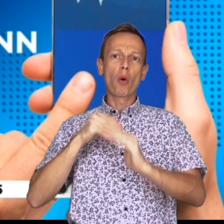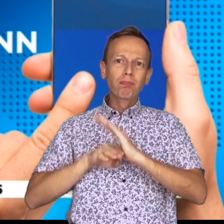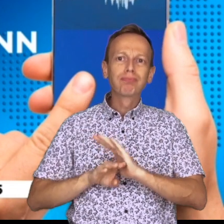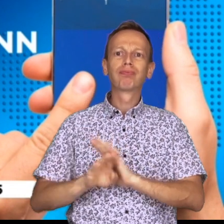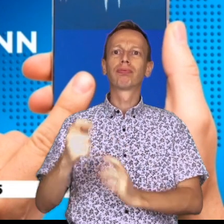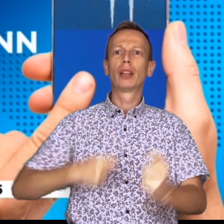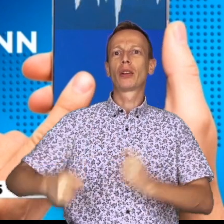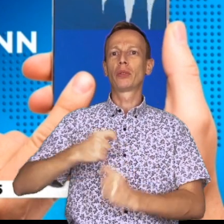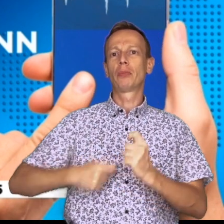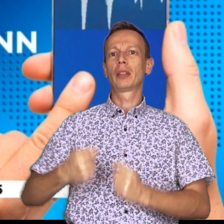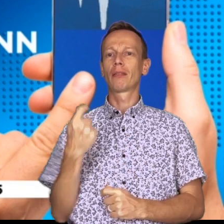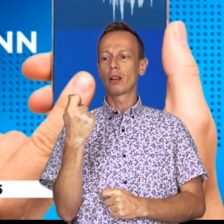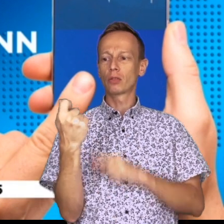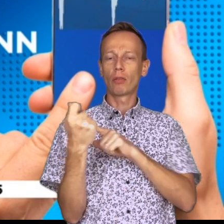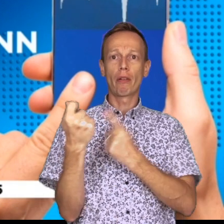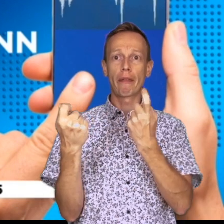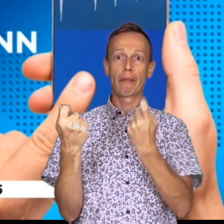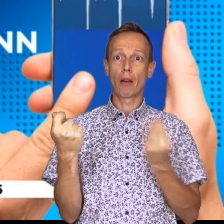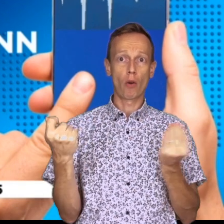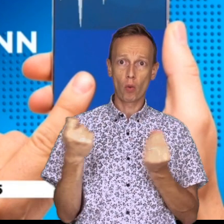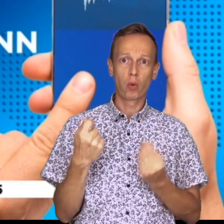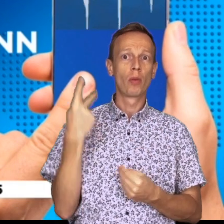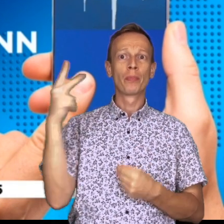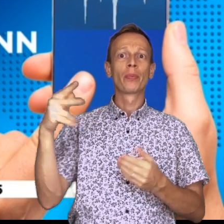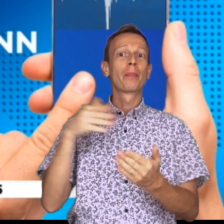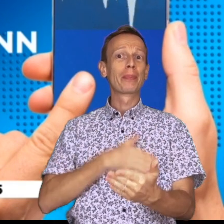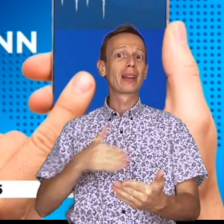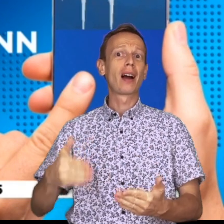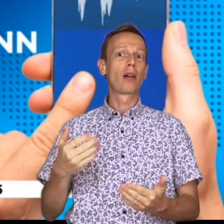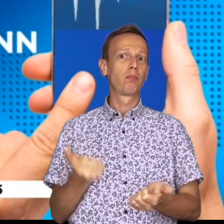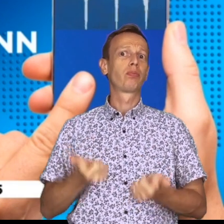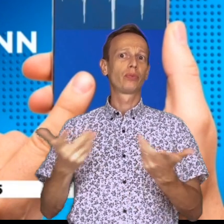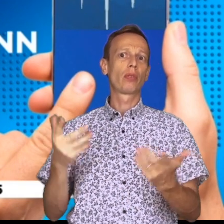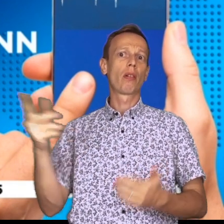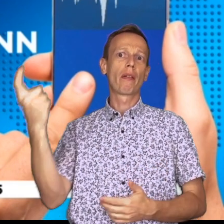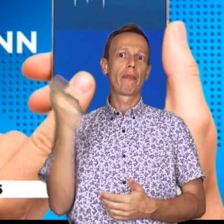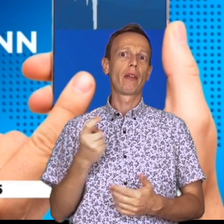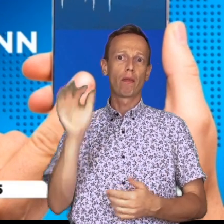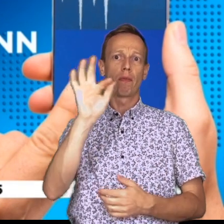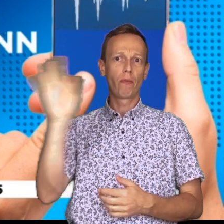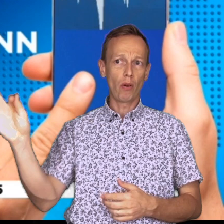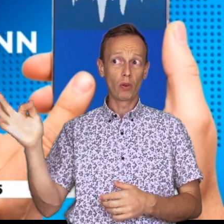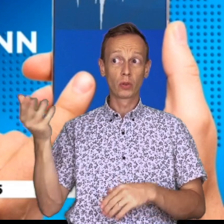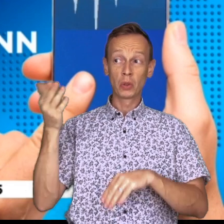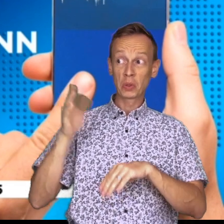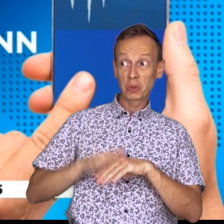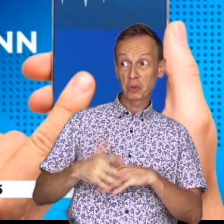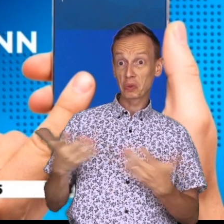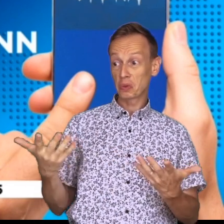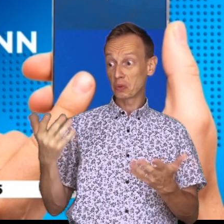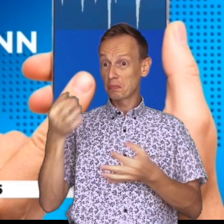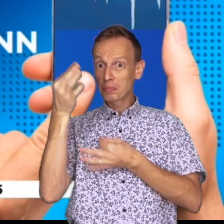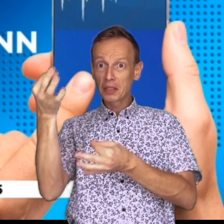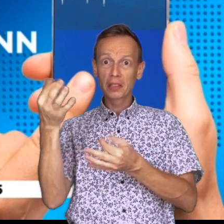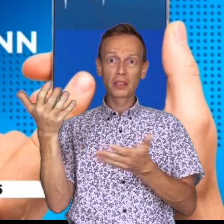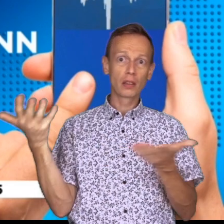un plan de relance aussi qui, sur le plan financier, s'appuie quand même largement sur 119 milliards de financement par l'État. Et aujourd'hui, rien